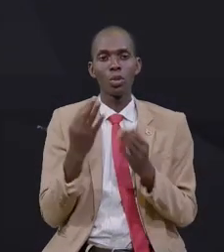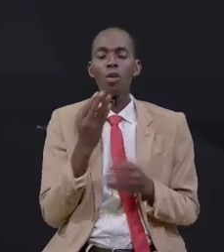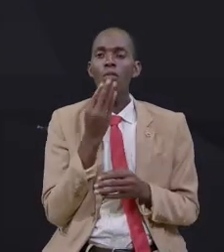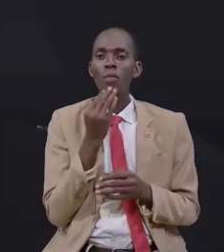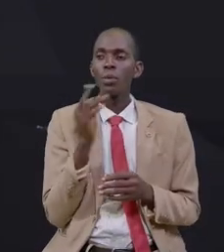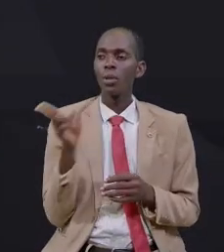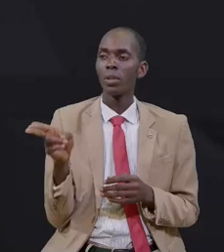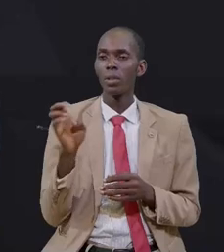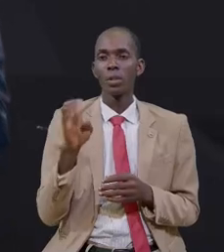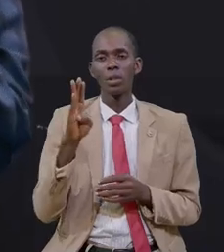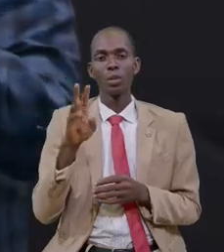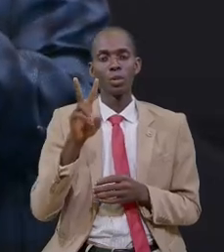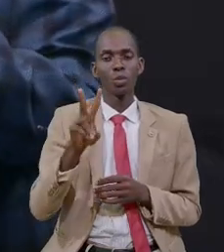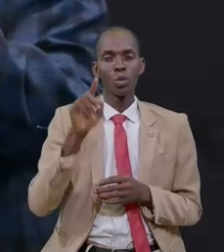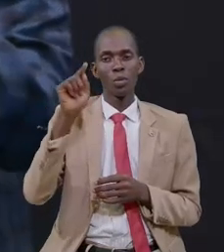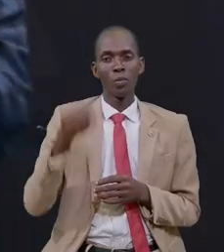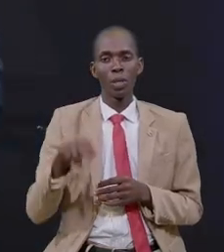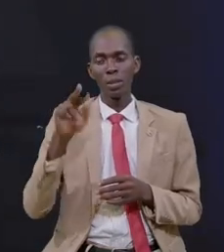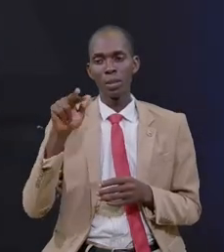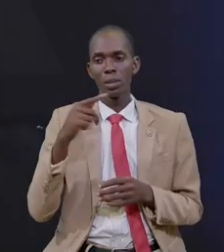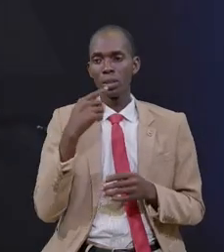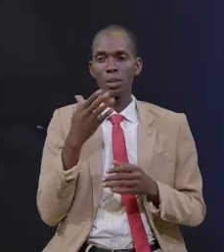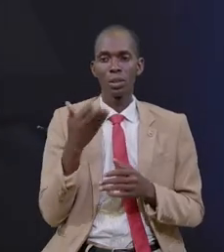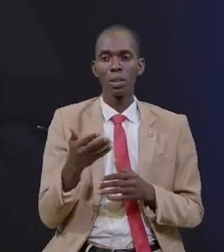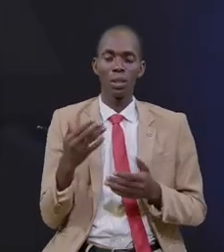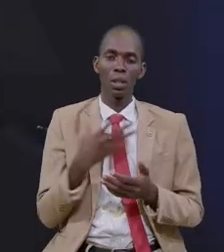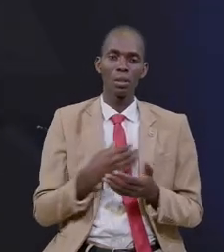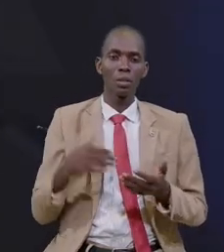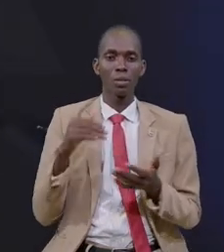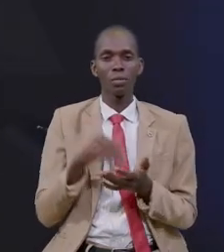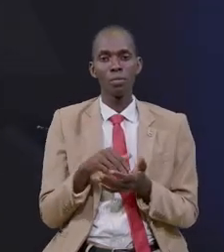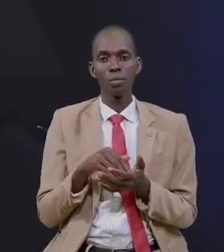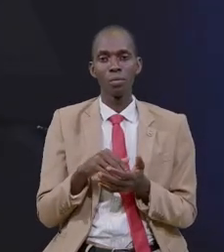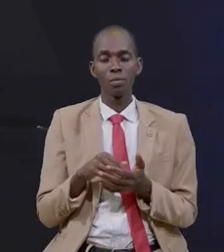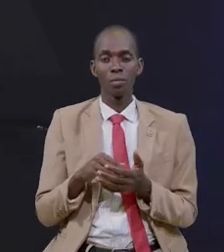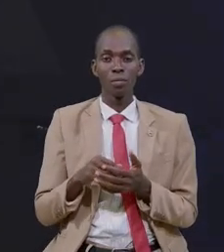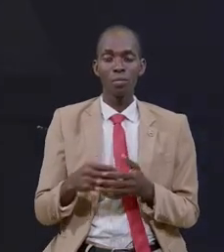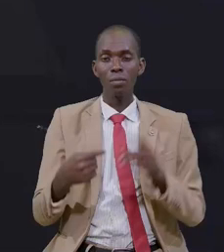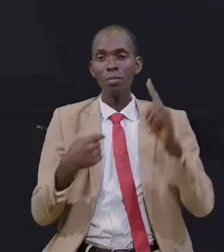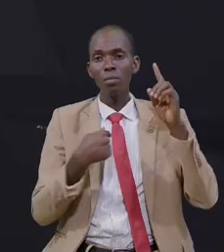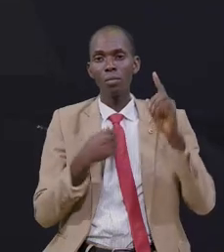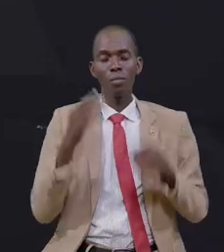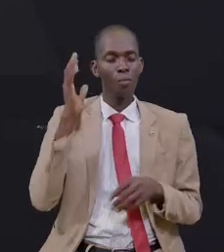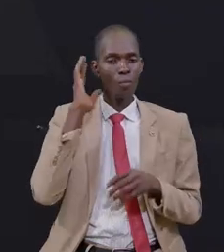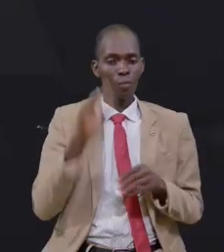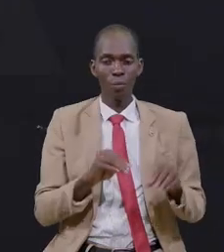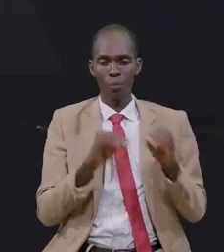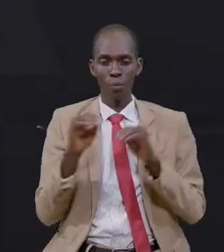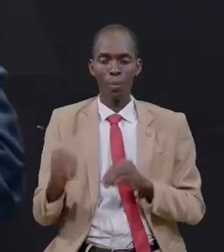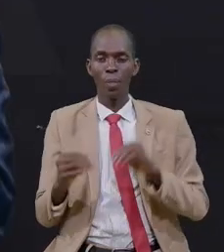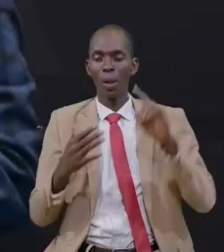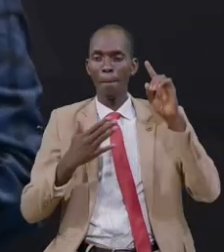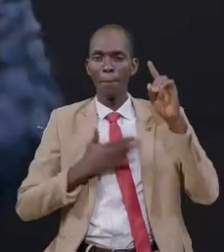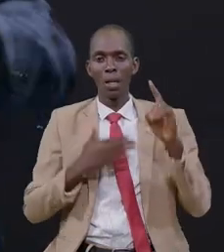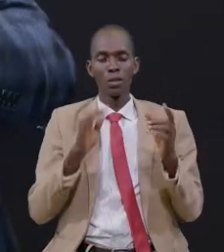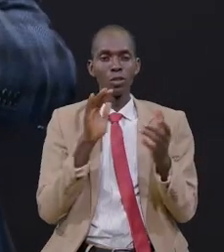chapitre 2. La confiance en sa vérité pour la transformation. Hébreux 2, 13. Et encore, je